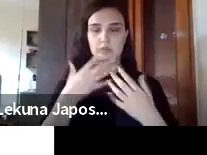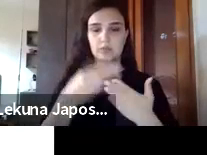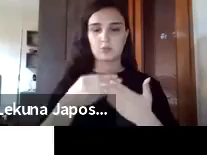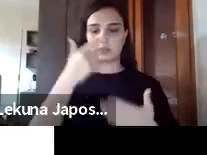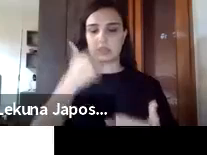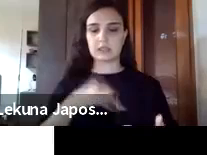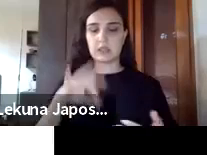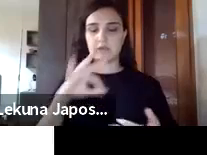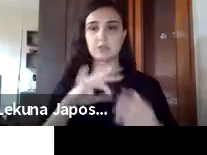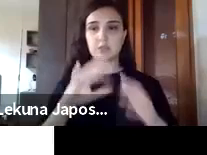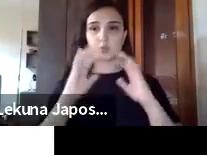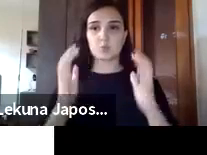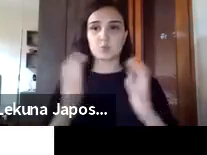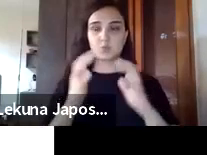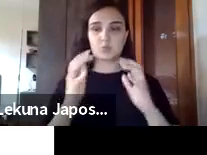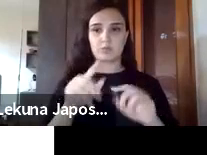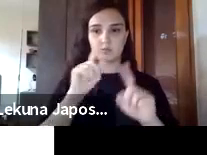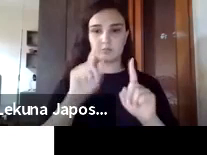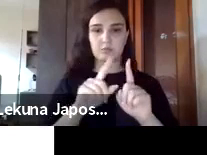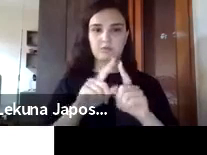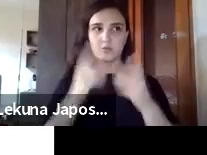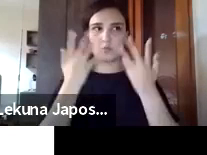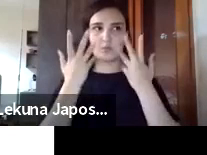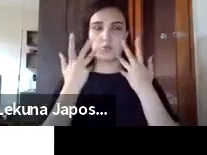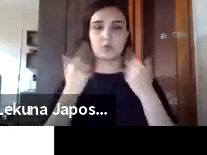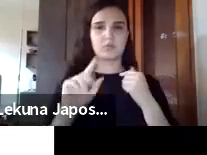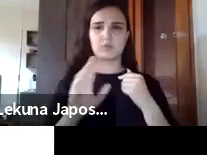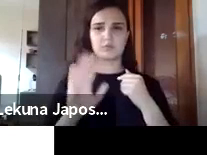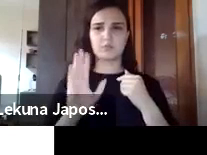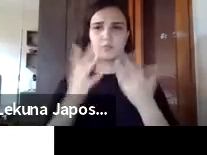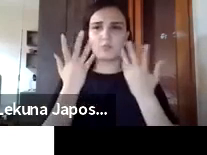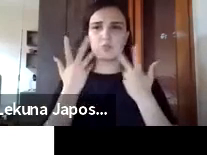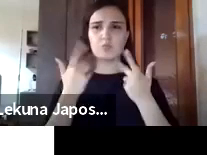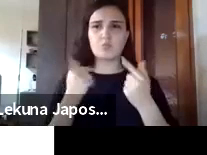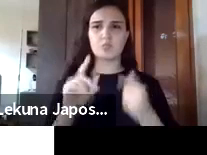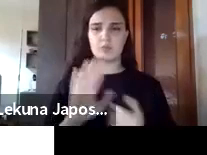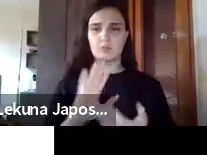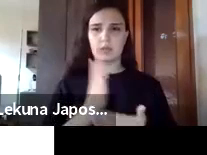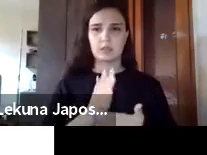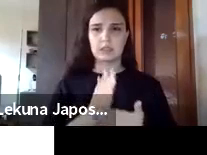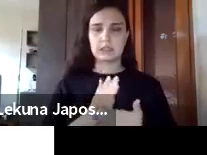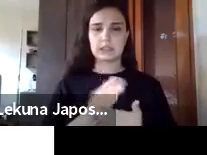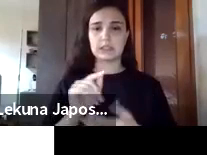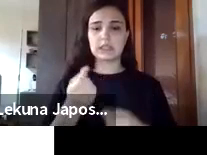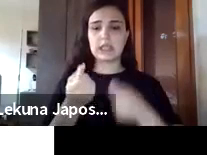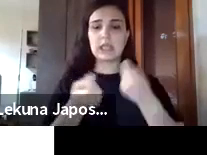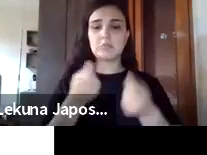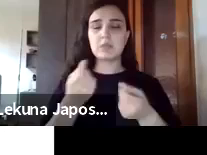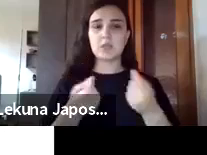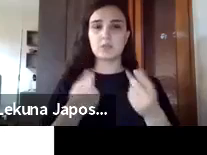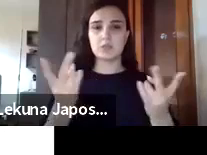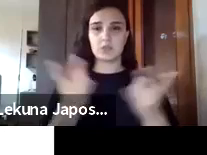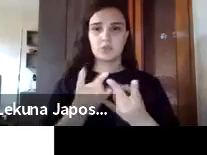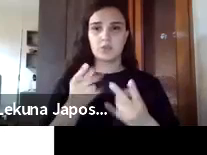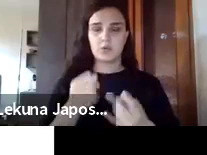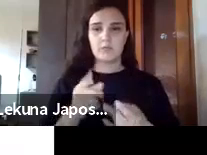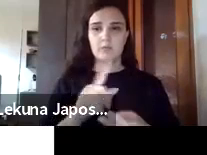თავზე ზრუნვა აღიქმება ფუფუნებად და ეს არ არის ფუფუნება. ეს არის ის ელემენტარული